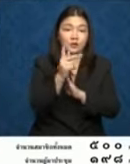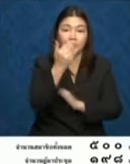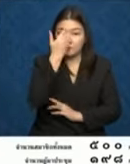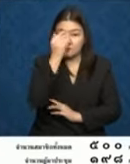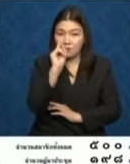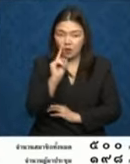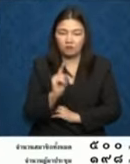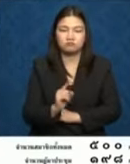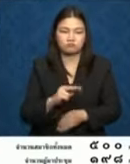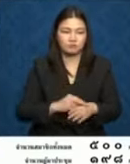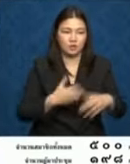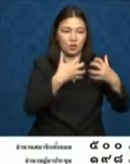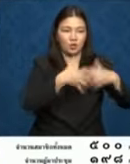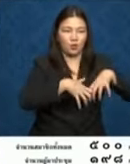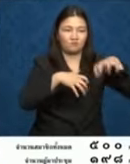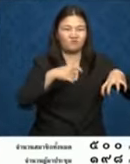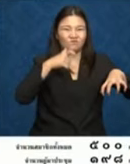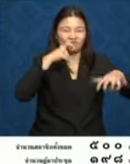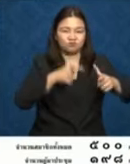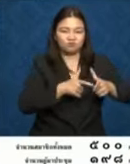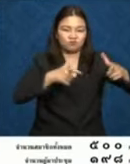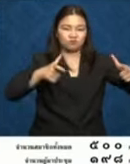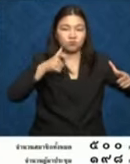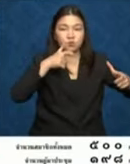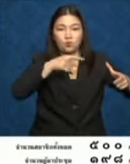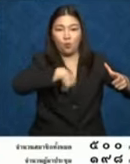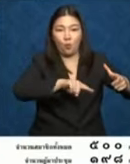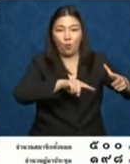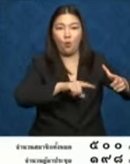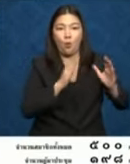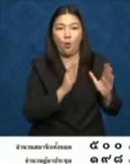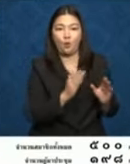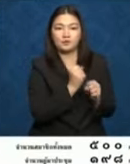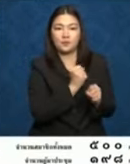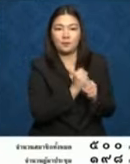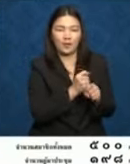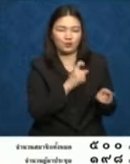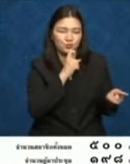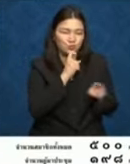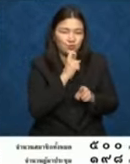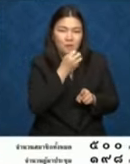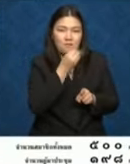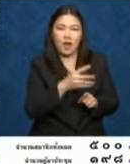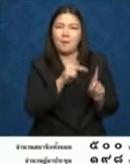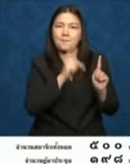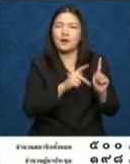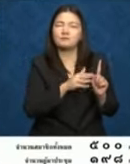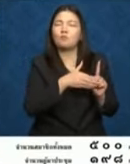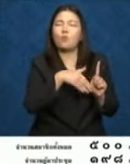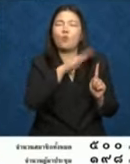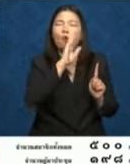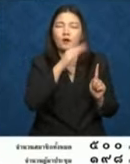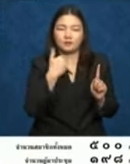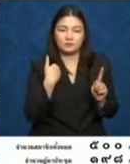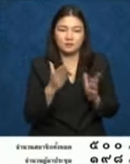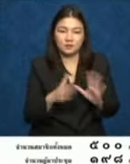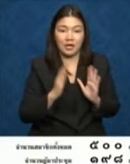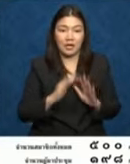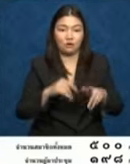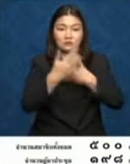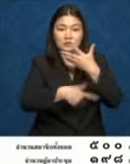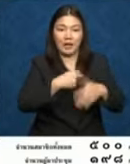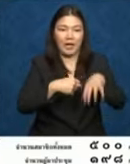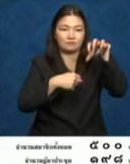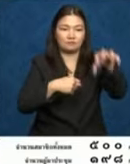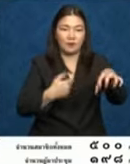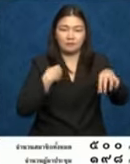วณนี้มีโรงงานเสื้อผ้าขนาดใหญ่ค่ะมีพนักงานโรงงานหลายพันคนค่ะรวมถึงร้านค้าตลาดรอบๆค่ะทำให้การ